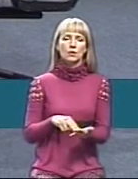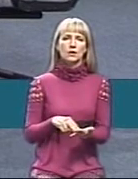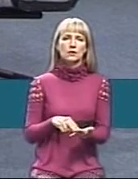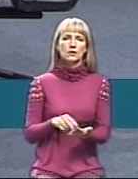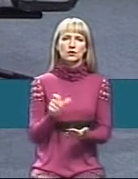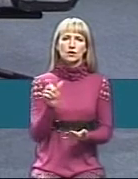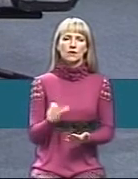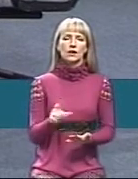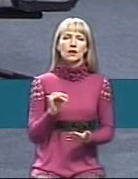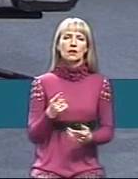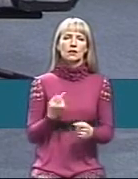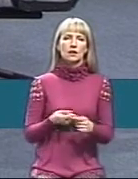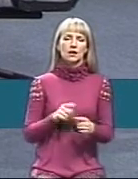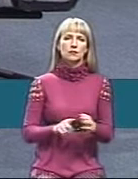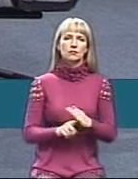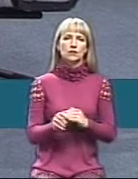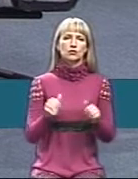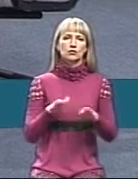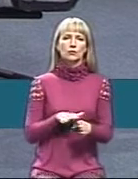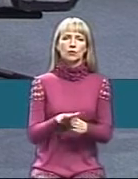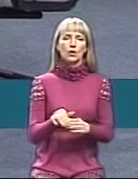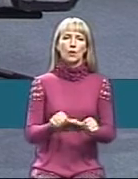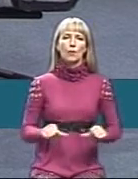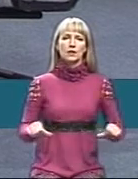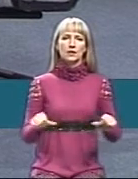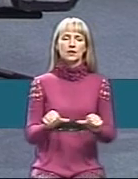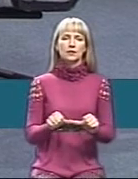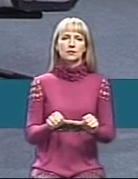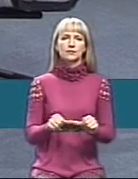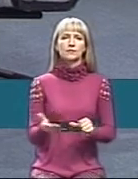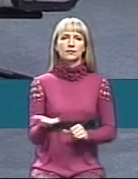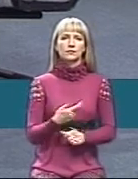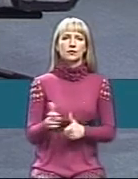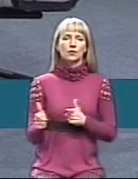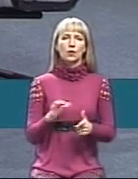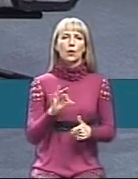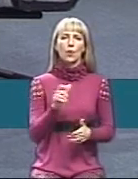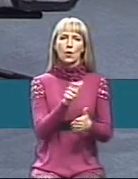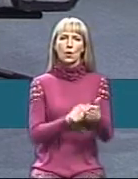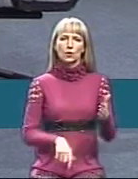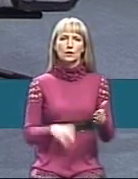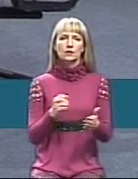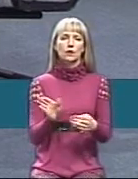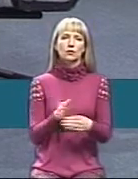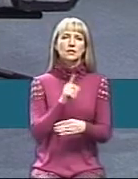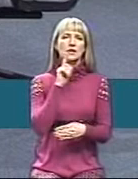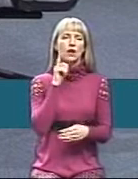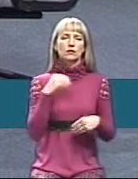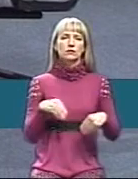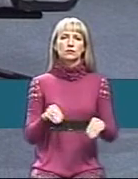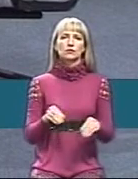хозяйствования, и на основании решения исполнительного комитета мы готовим ордер на удаление зеленых насаждений. То